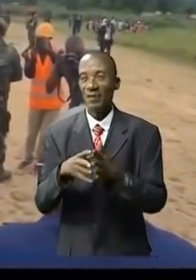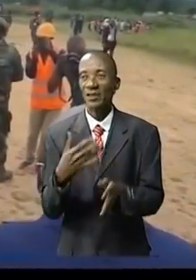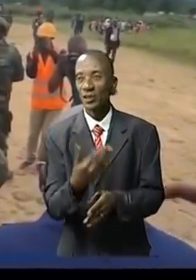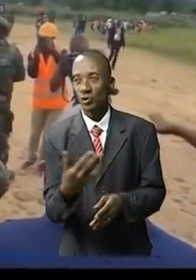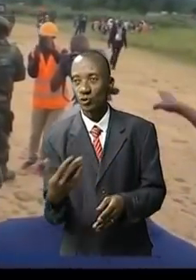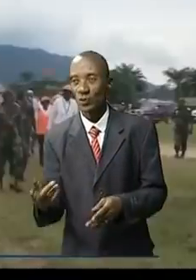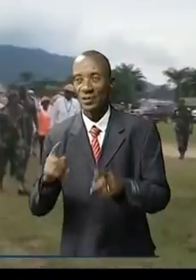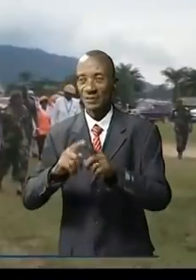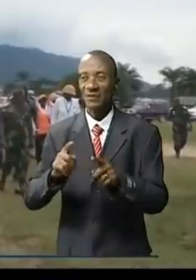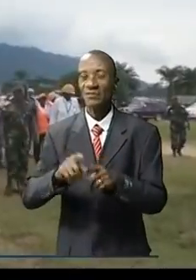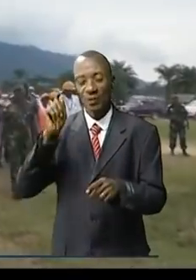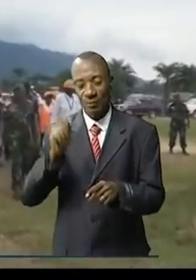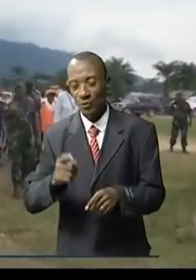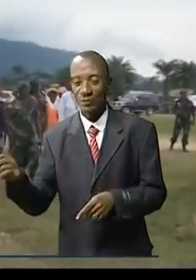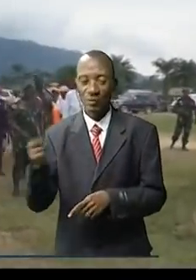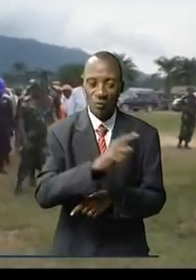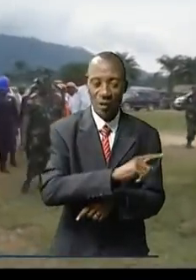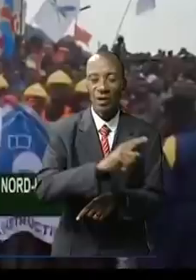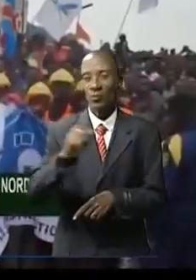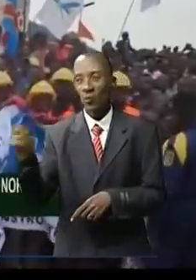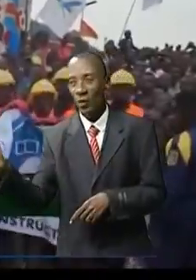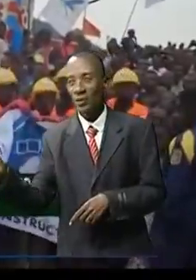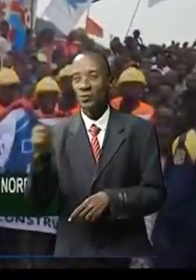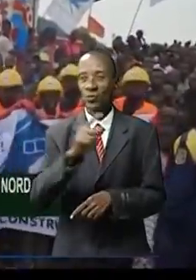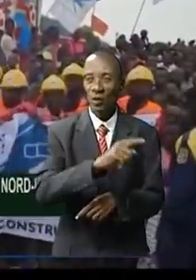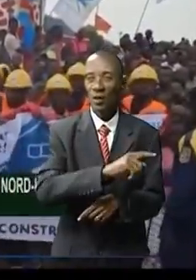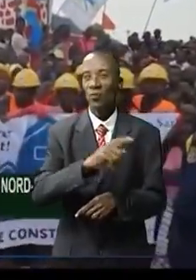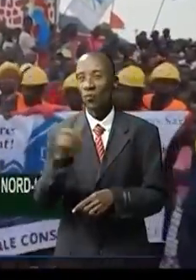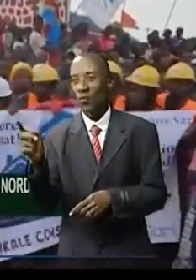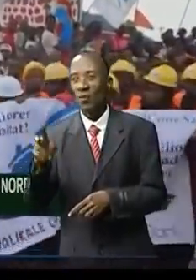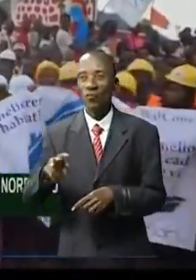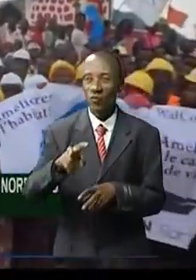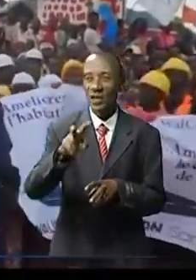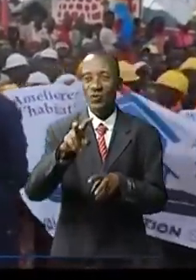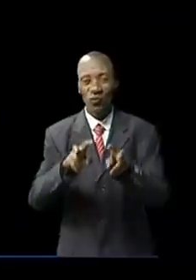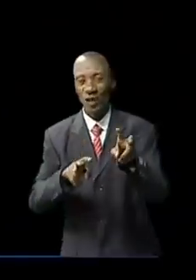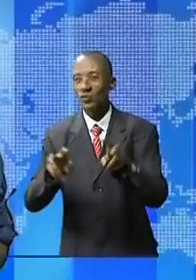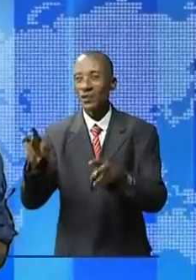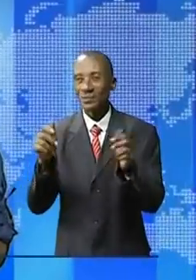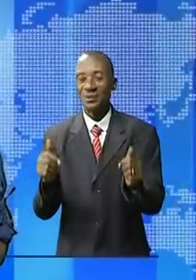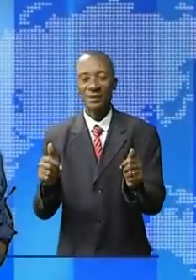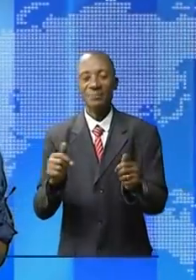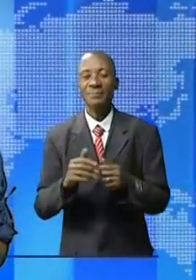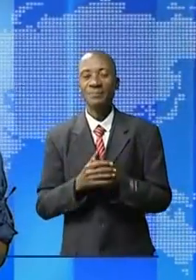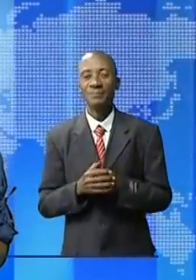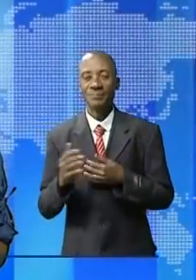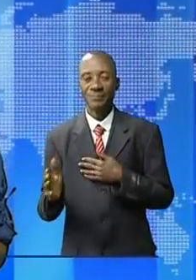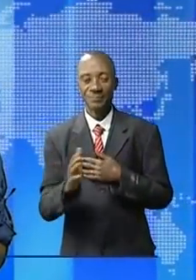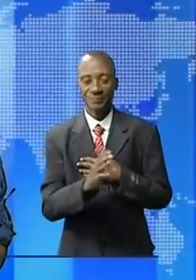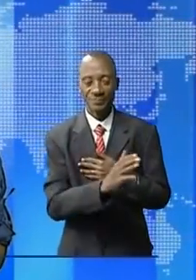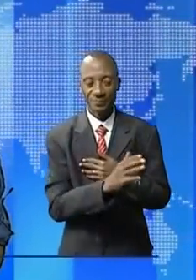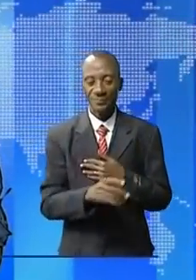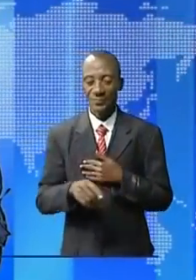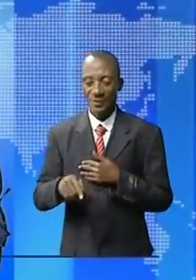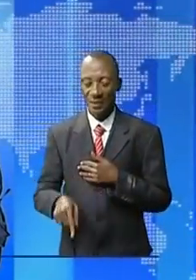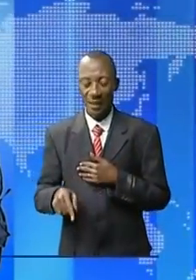être parachevés le plus vite possible afin de booster le désenclavement de Wadi Kale. À Kinshasa, la